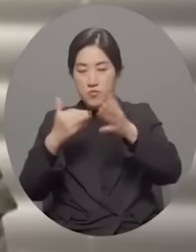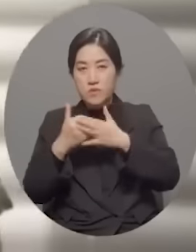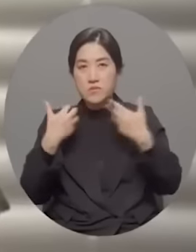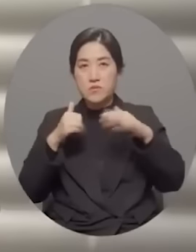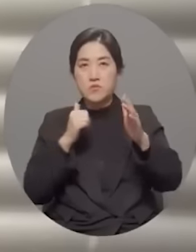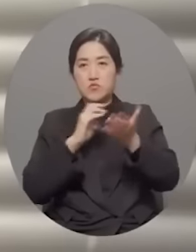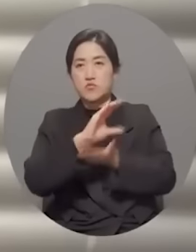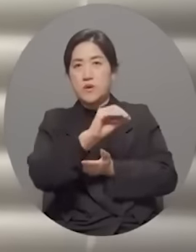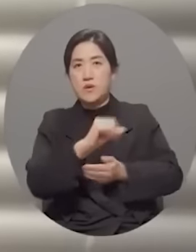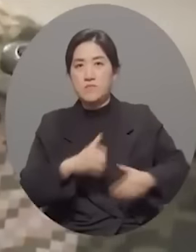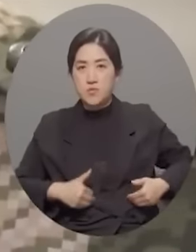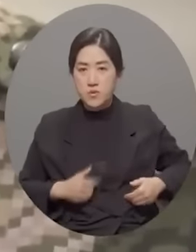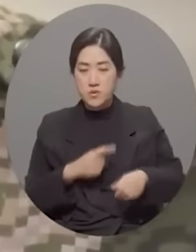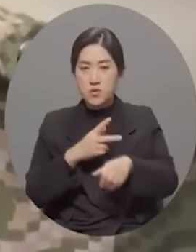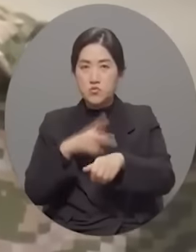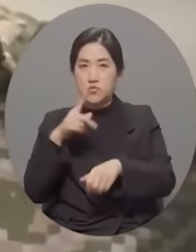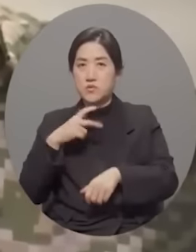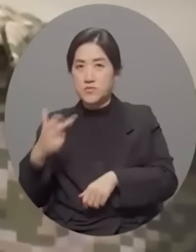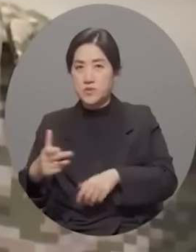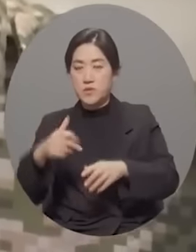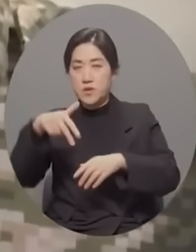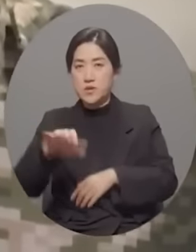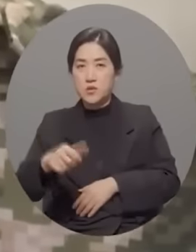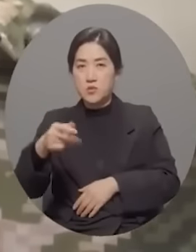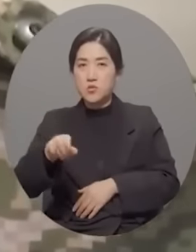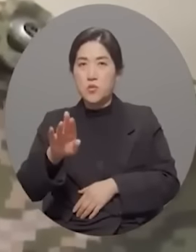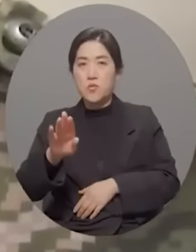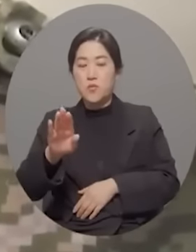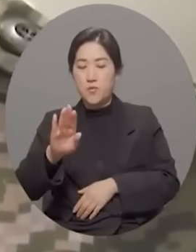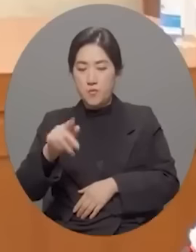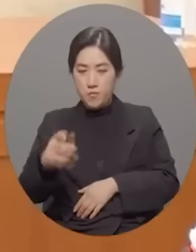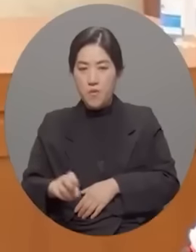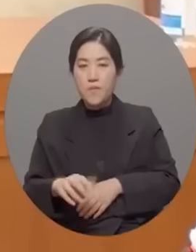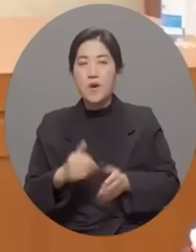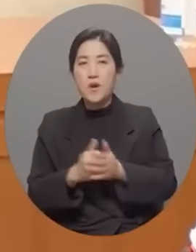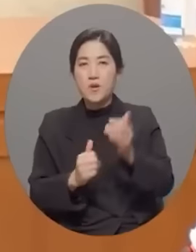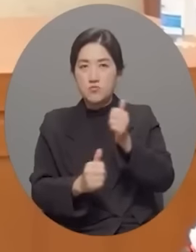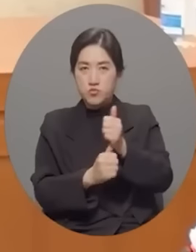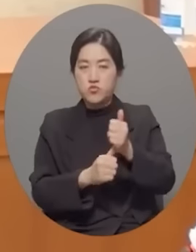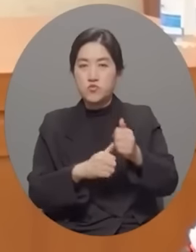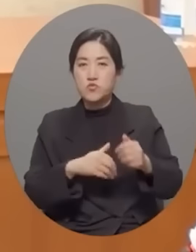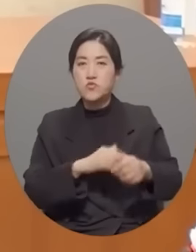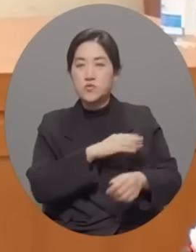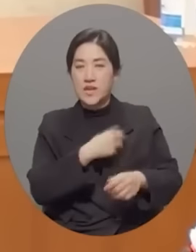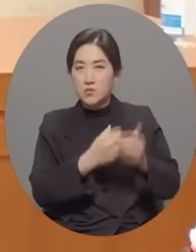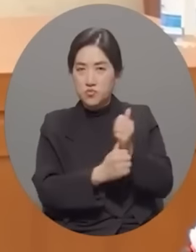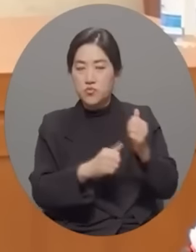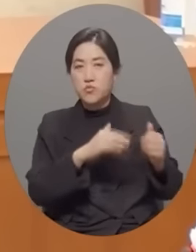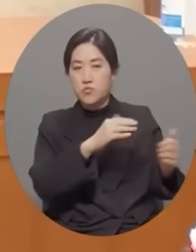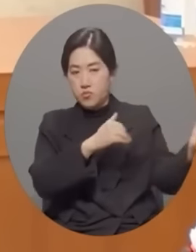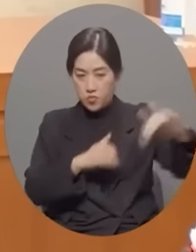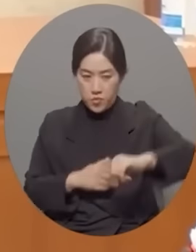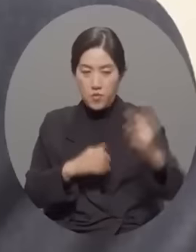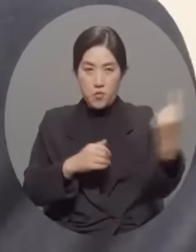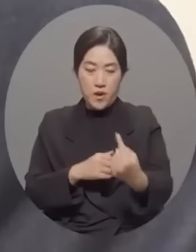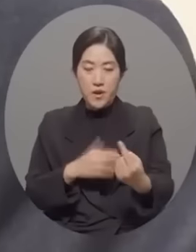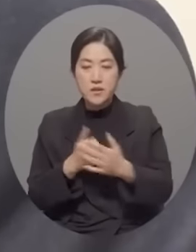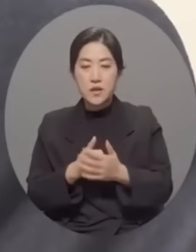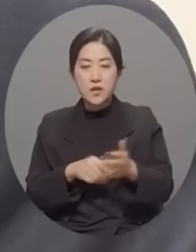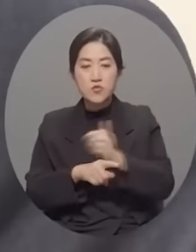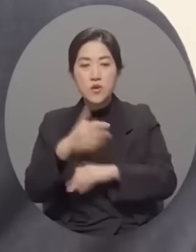출발해야 하는데 2시 17분 정종범 부사령관이 도착했습니다. 이 전 장관은 정부사령관에게 수사 결과에